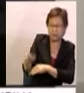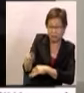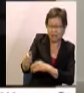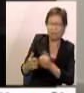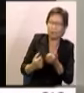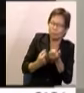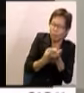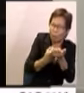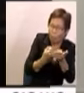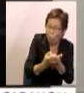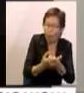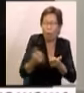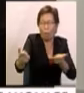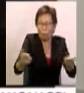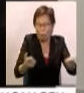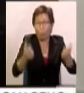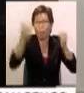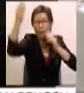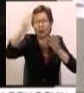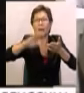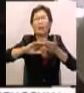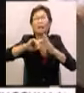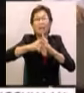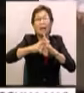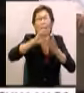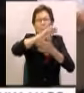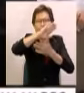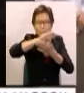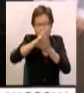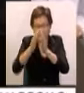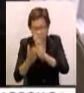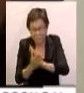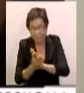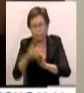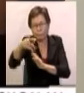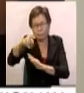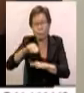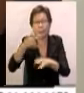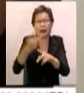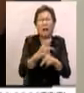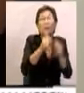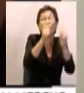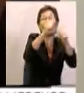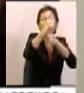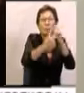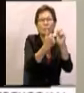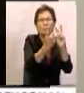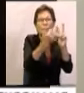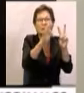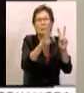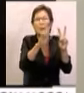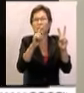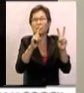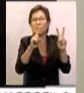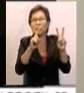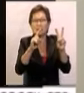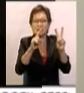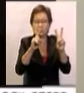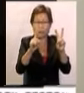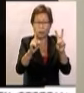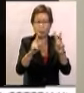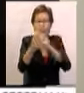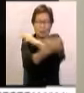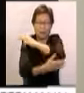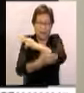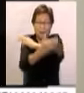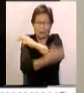arena otomotif negara sejak menjadi Perdana Menteri buat kali pertama pada tahun 1981, dan sebagai sebuah negara